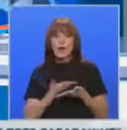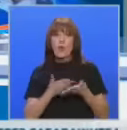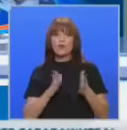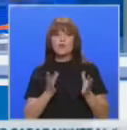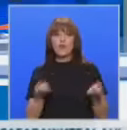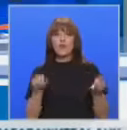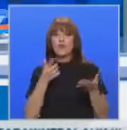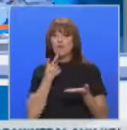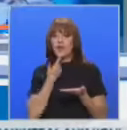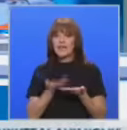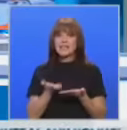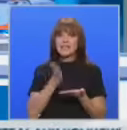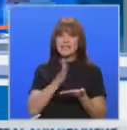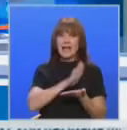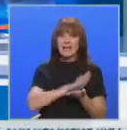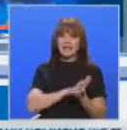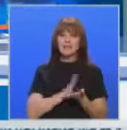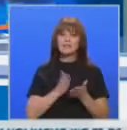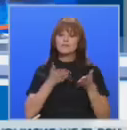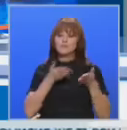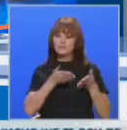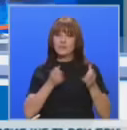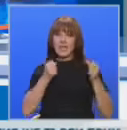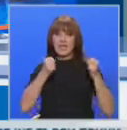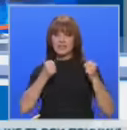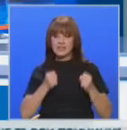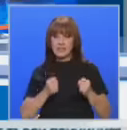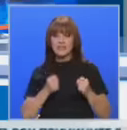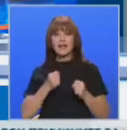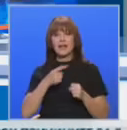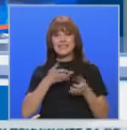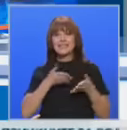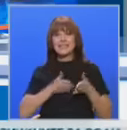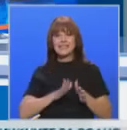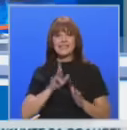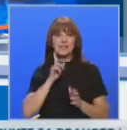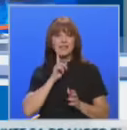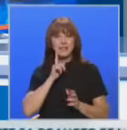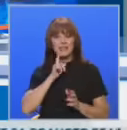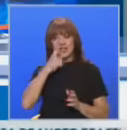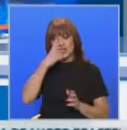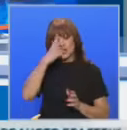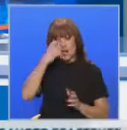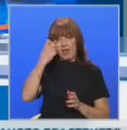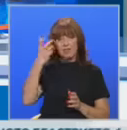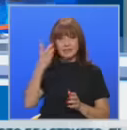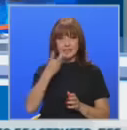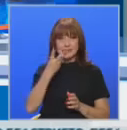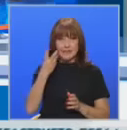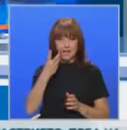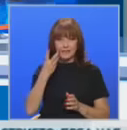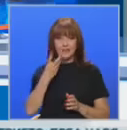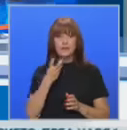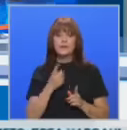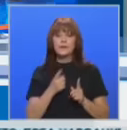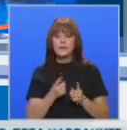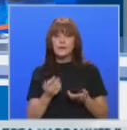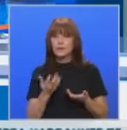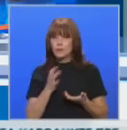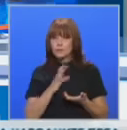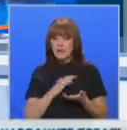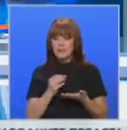нова страница и на трона се възкачи синът и крал Чарлз III. Днес обаче дори почита към паметта и не успя да събере на едно